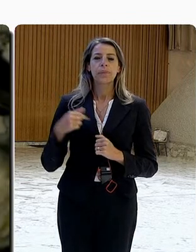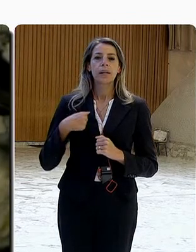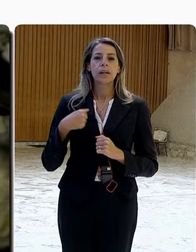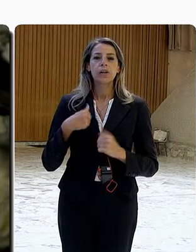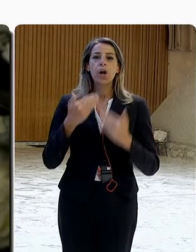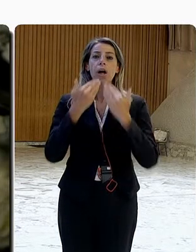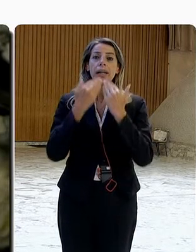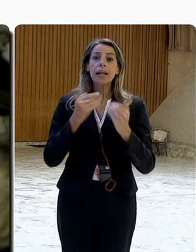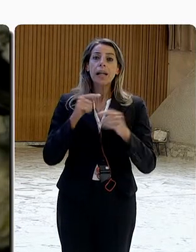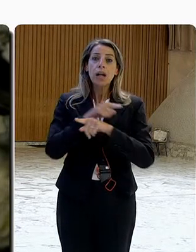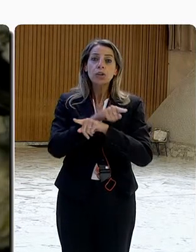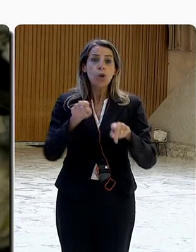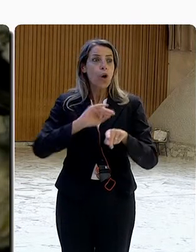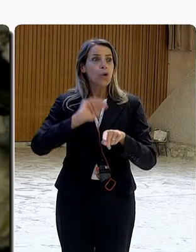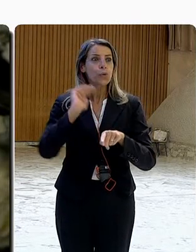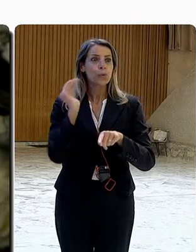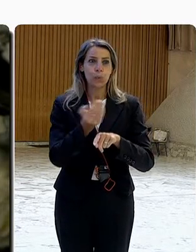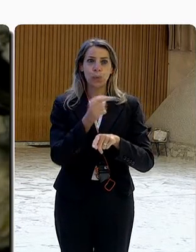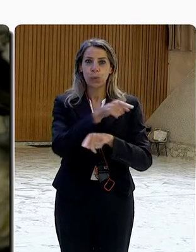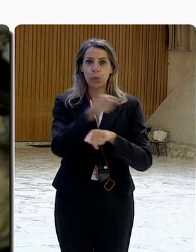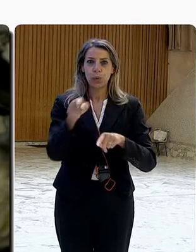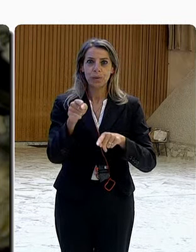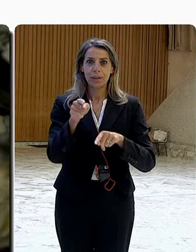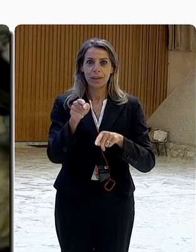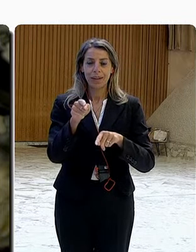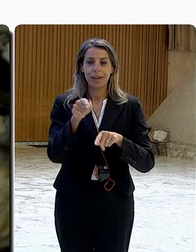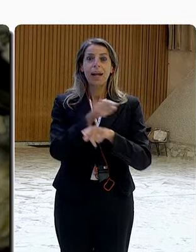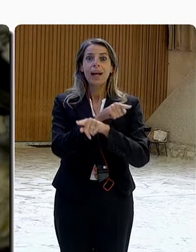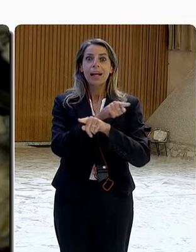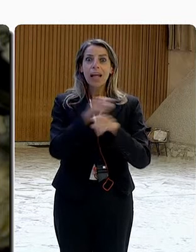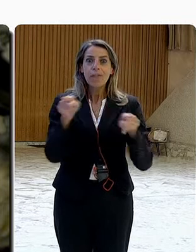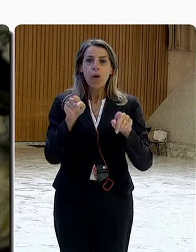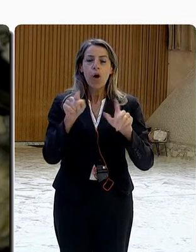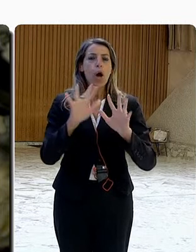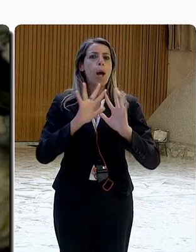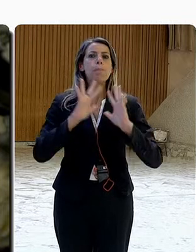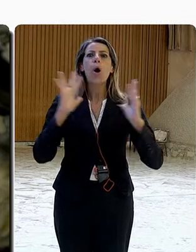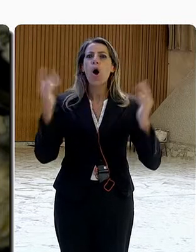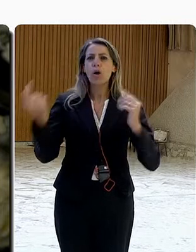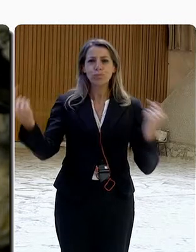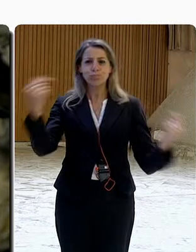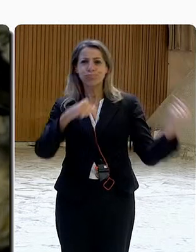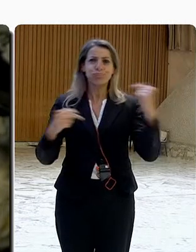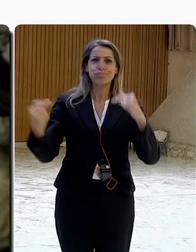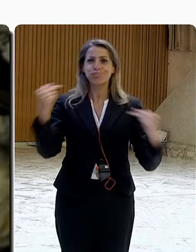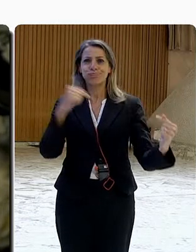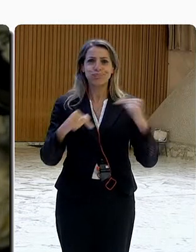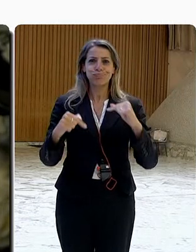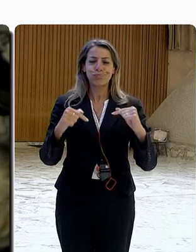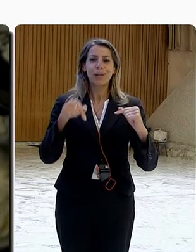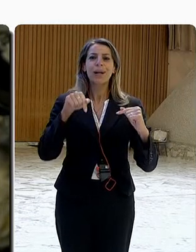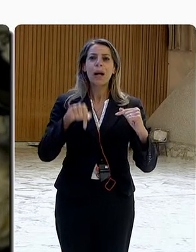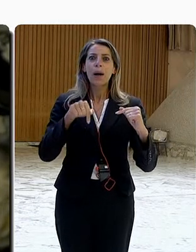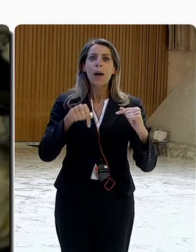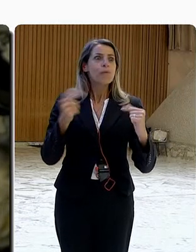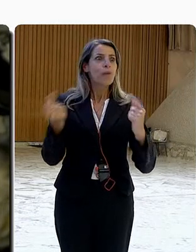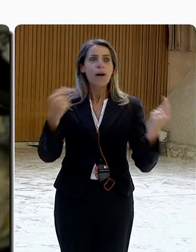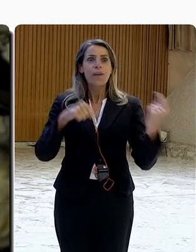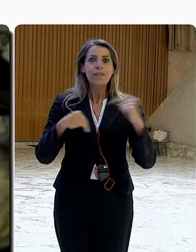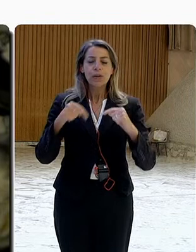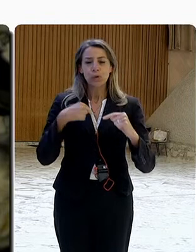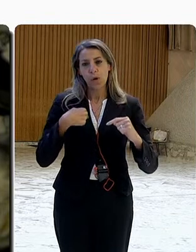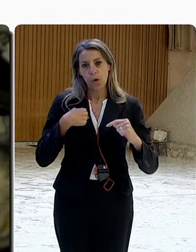Ringrazio tutti voi che siete giunti da ogni parte del mondo per rispondere